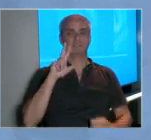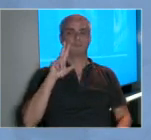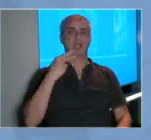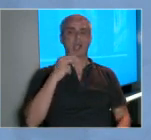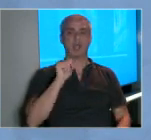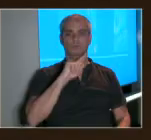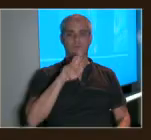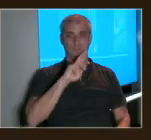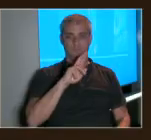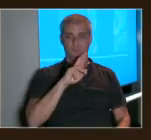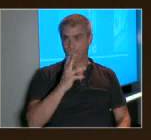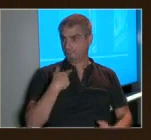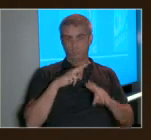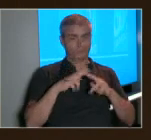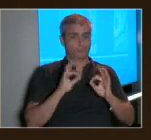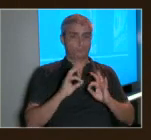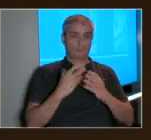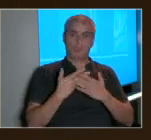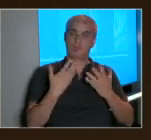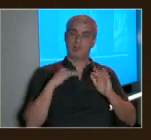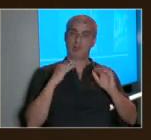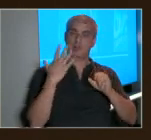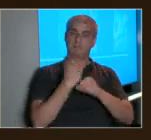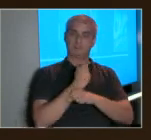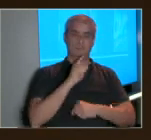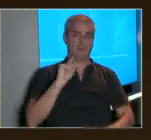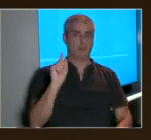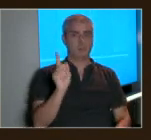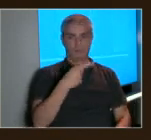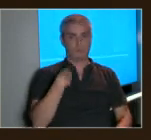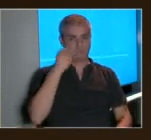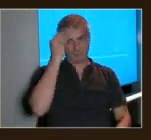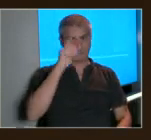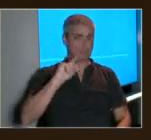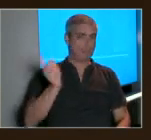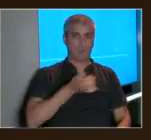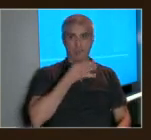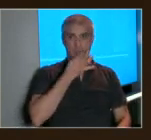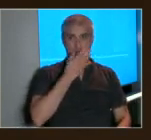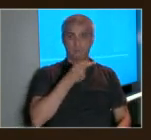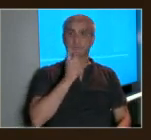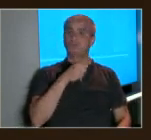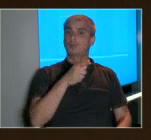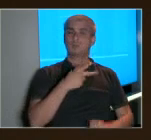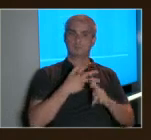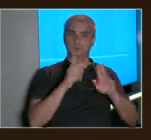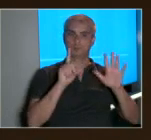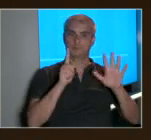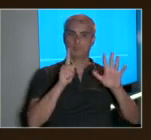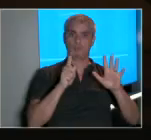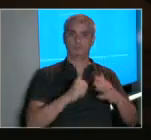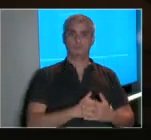צביקה האוזר. אז לא נותר לי דבר מלבד לאחל בהצלחה לכולם ולהזכיר לכל המרצים שיש לכם 7